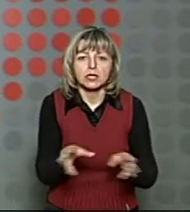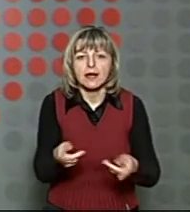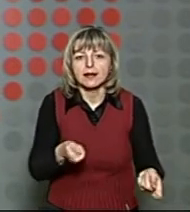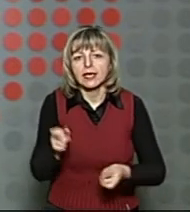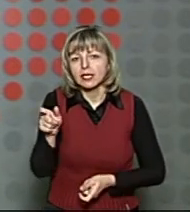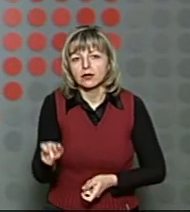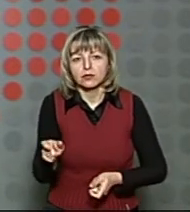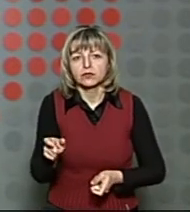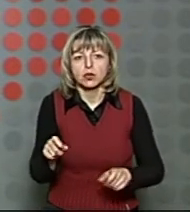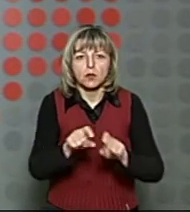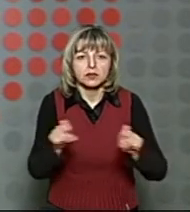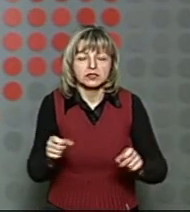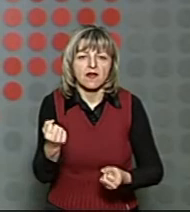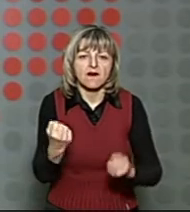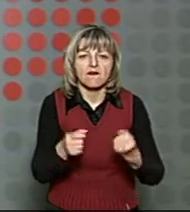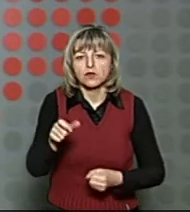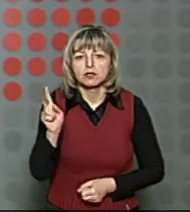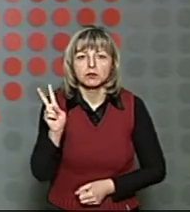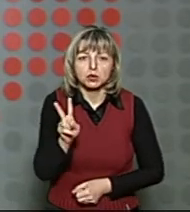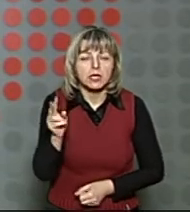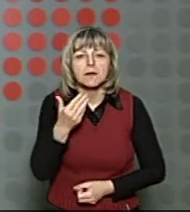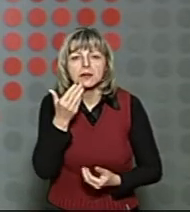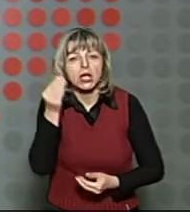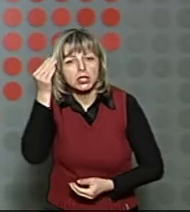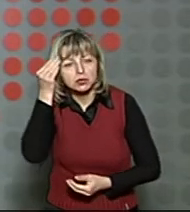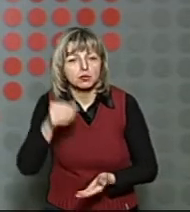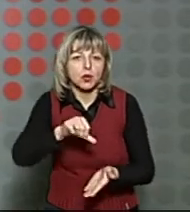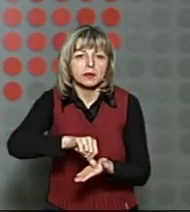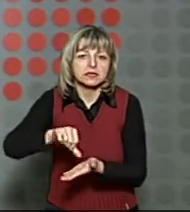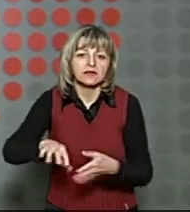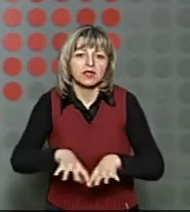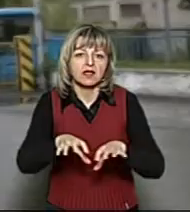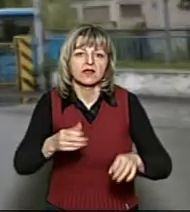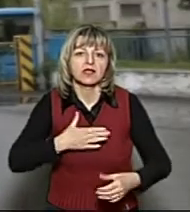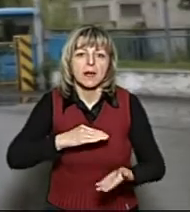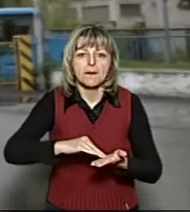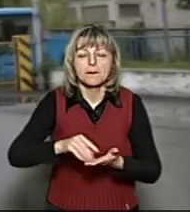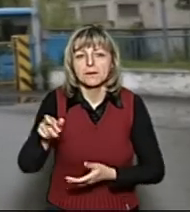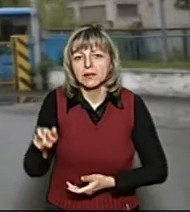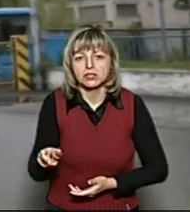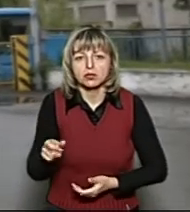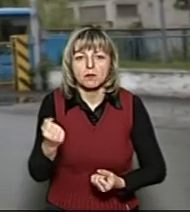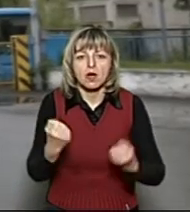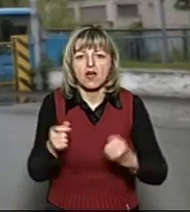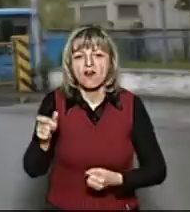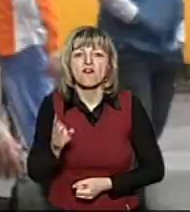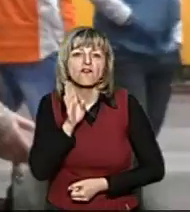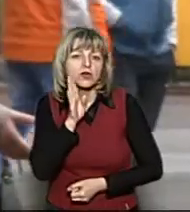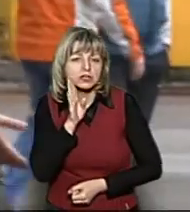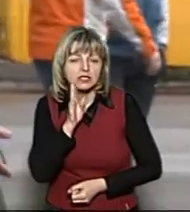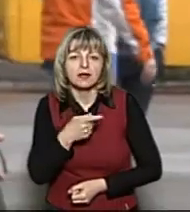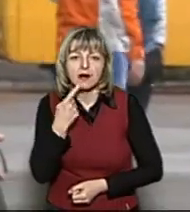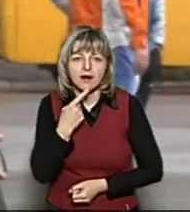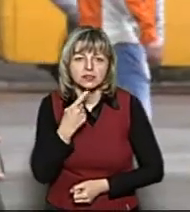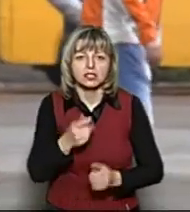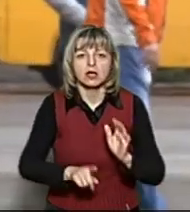керівником підприємства, водіями тролейбусів та питала думку представників влади Тетяна Біскуп. Водійка Тетяна Степанюк